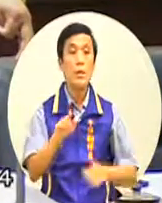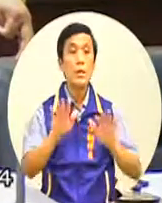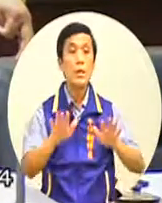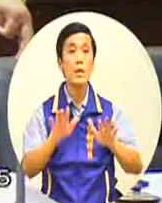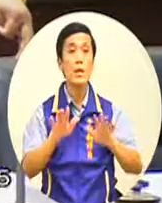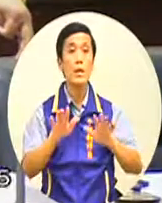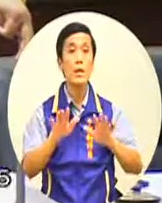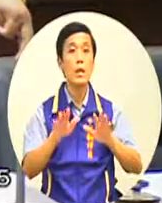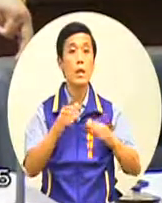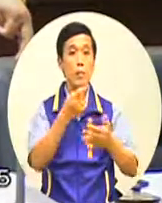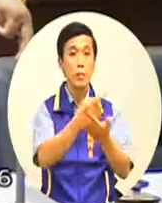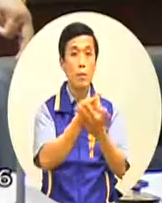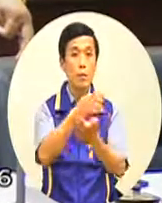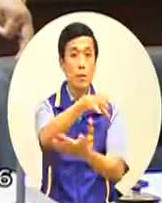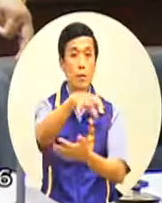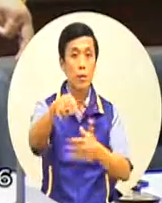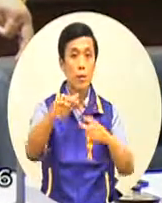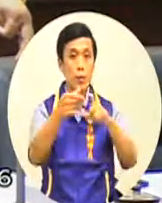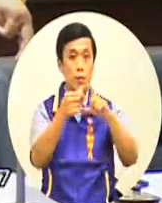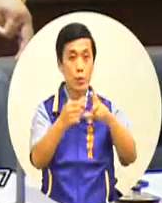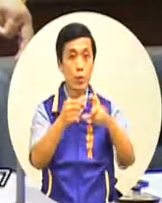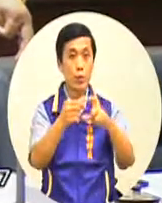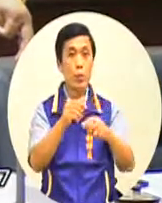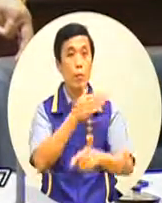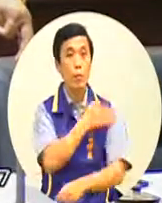区好像是都要，不管是